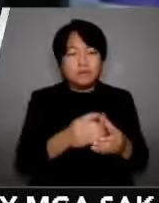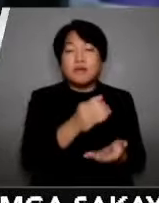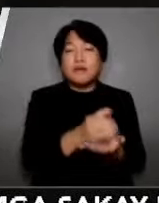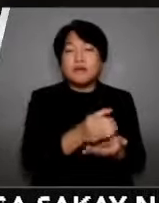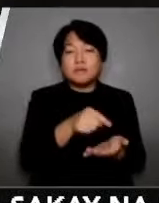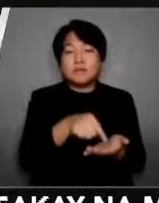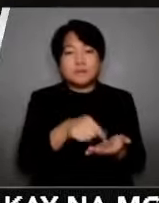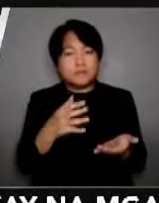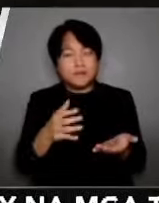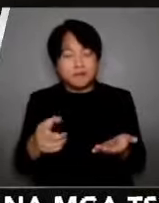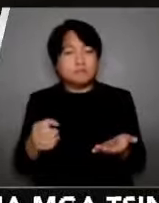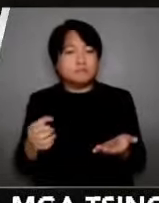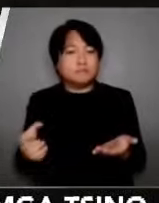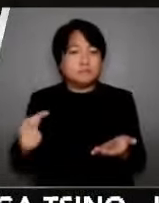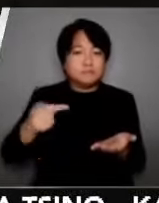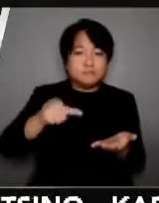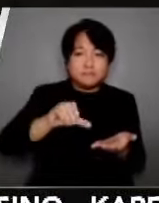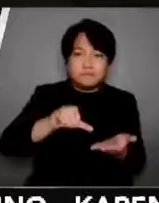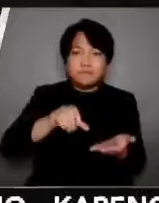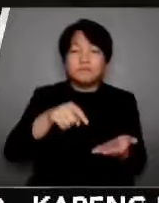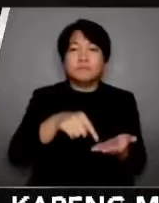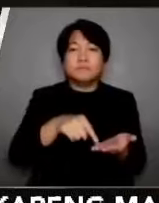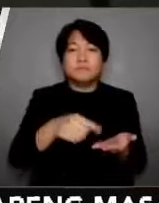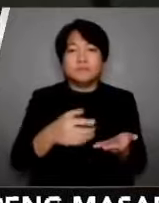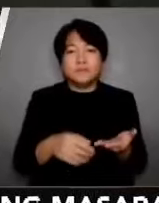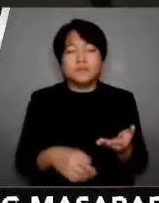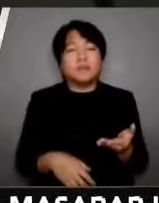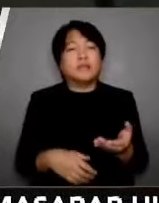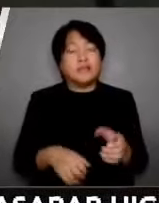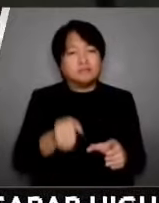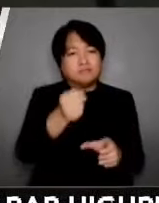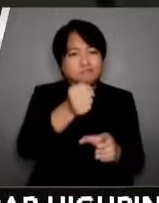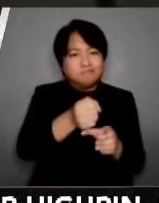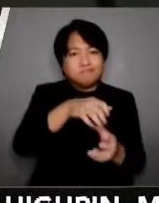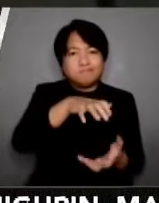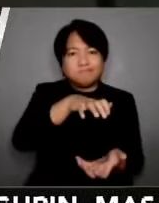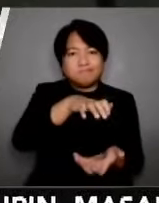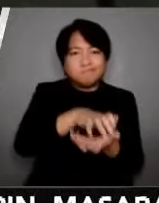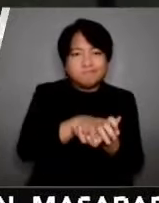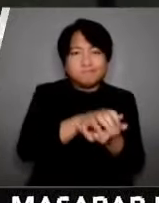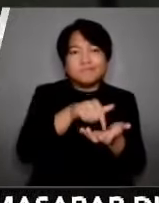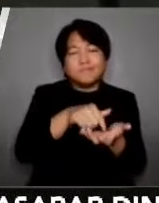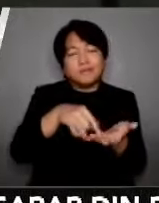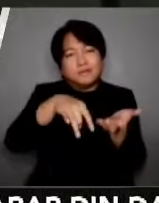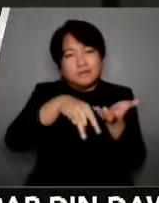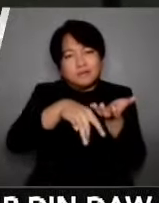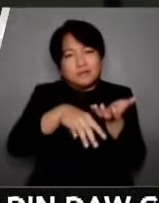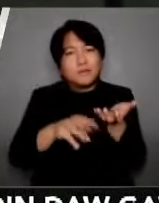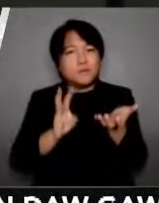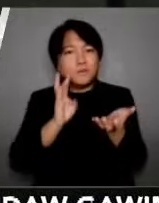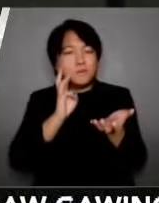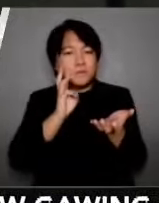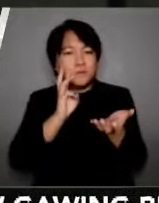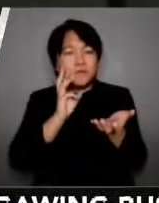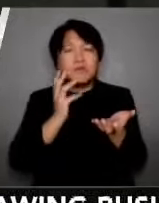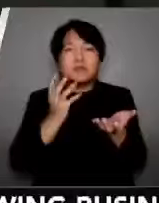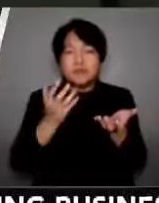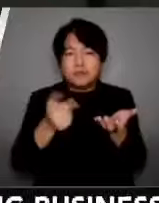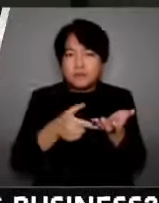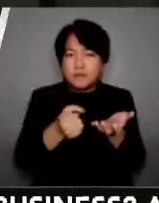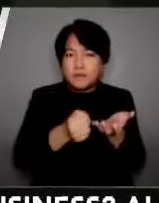transfer the frothed milk into the cup with espresso. Ano man ang hilig sa kape, whether cold or